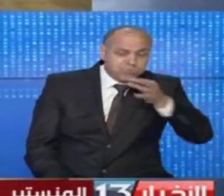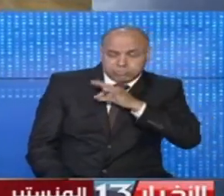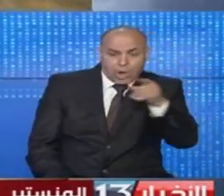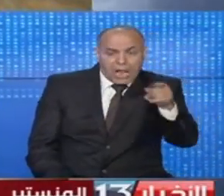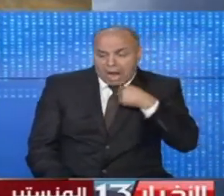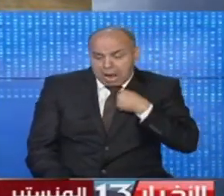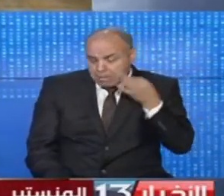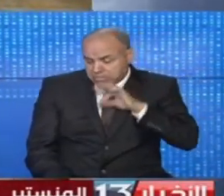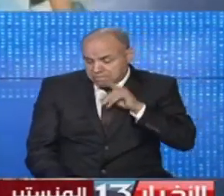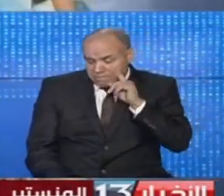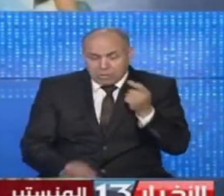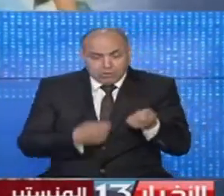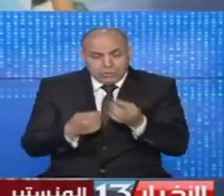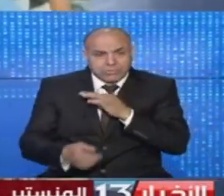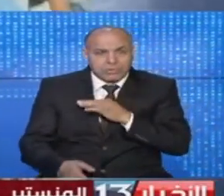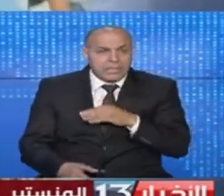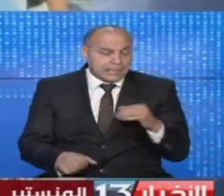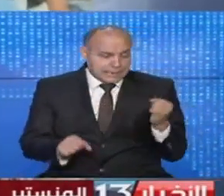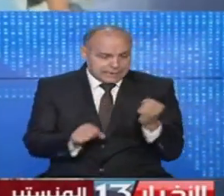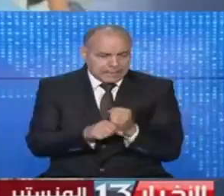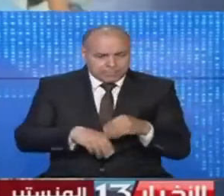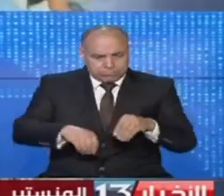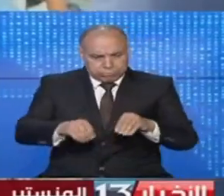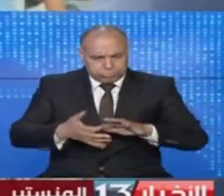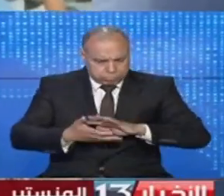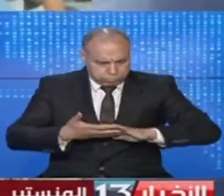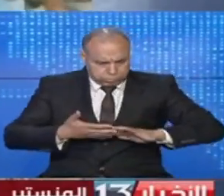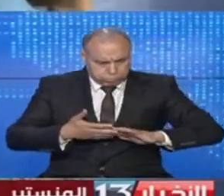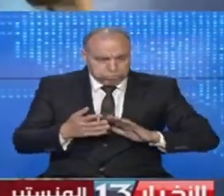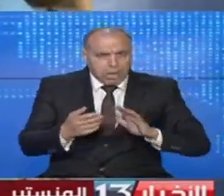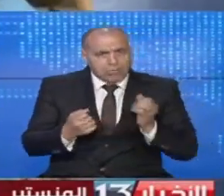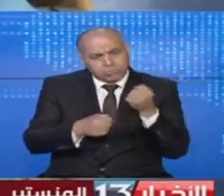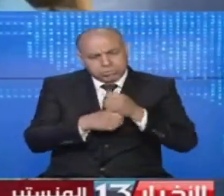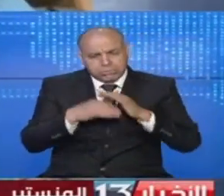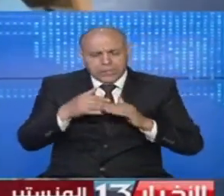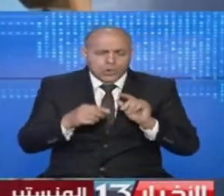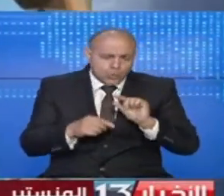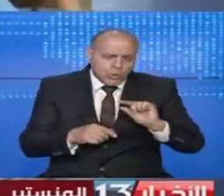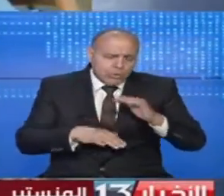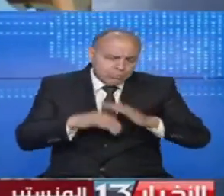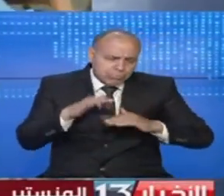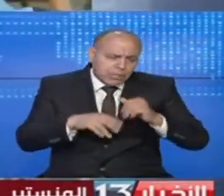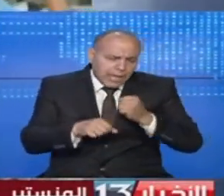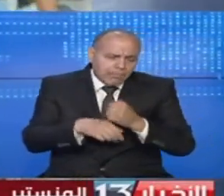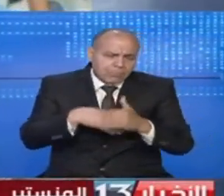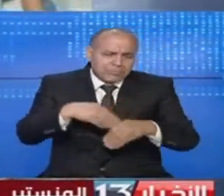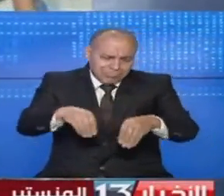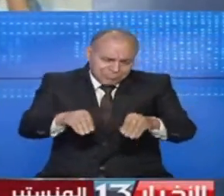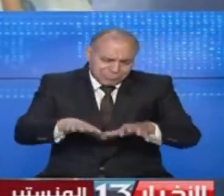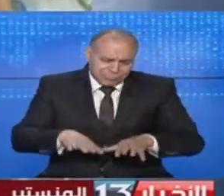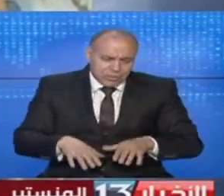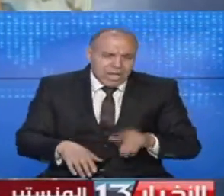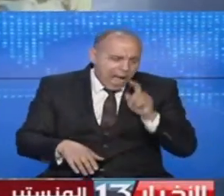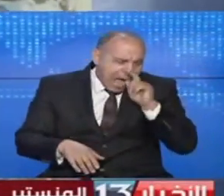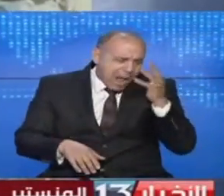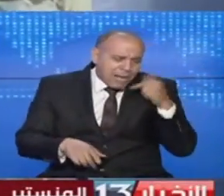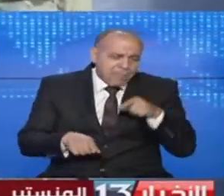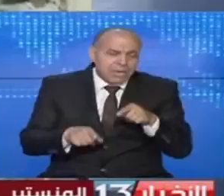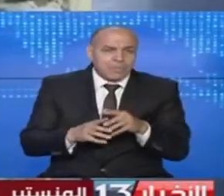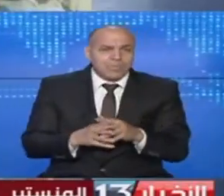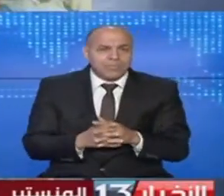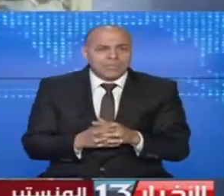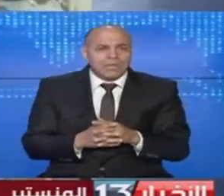لا للتاجر. نخدموا المرقوم، عندنا برشا إبداع، شوي شوي الإقبال ديجا ماهوش لك الكل على